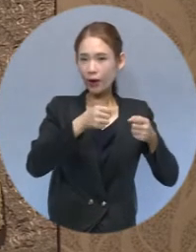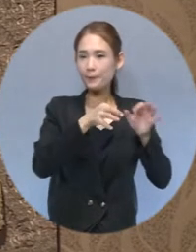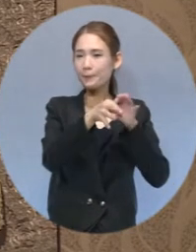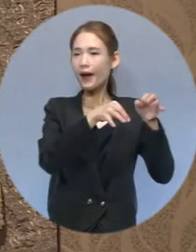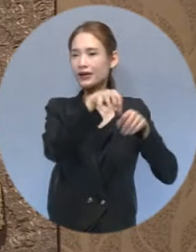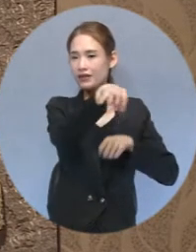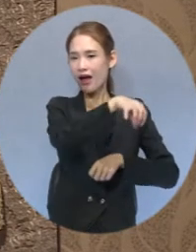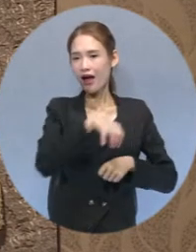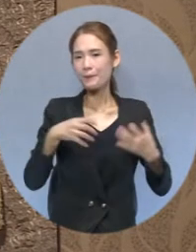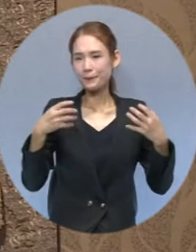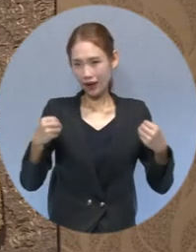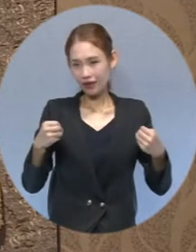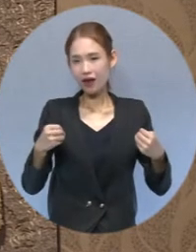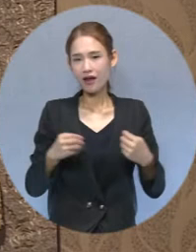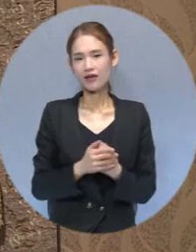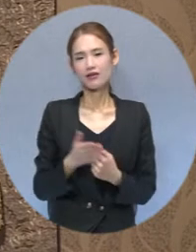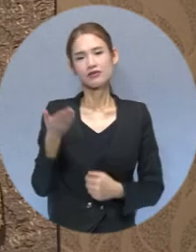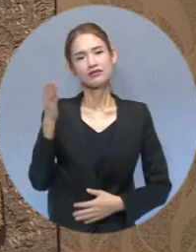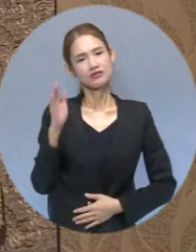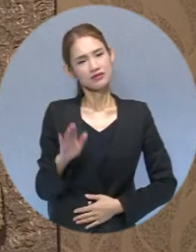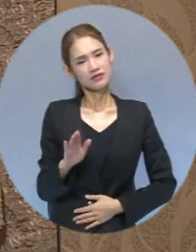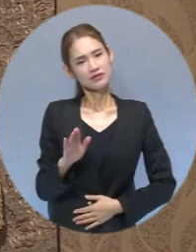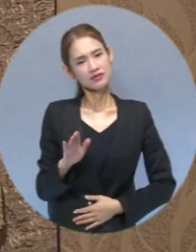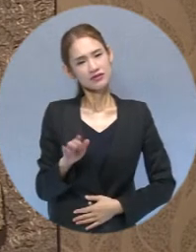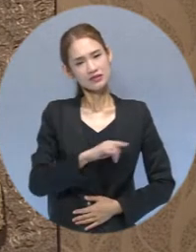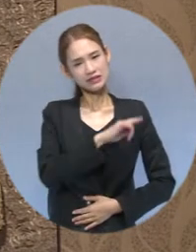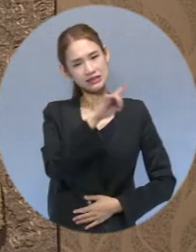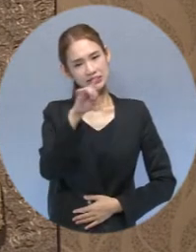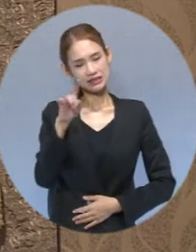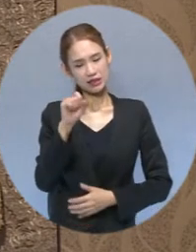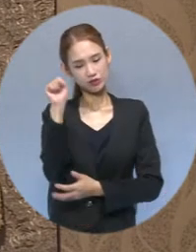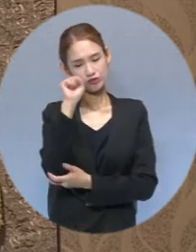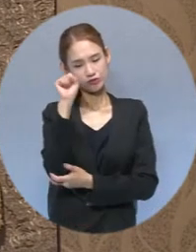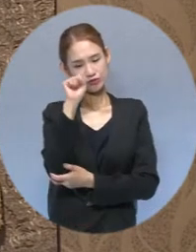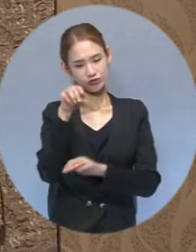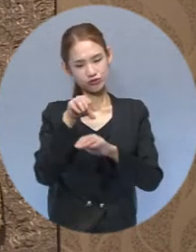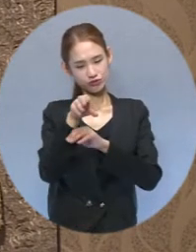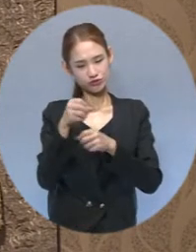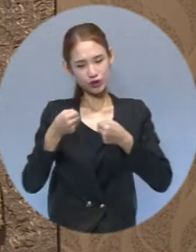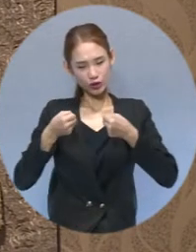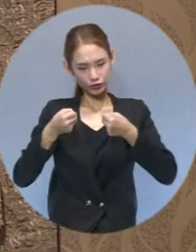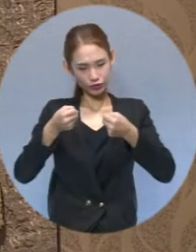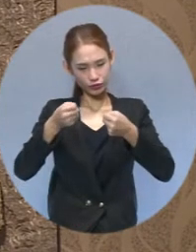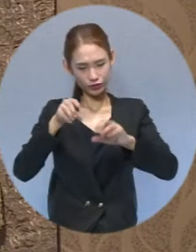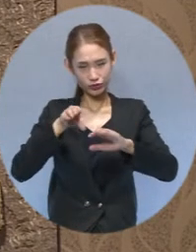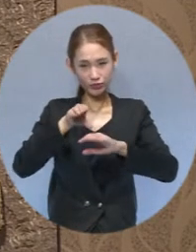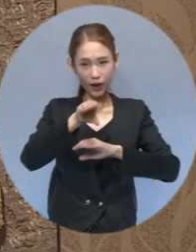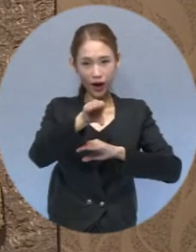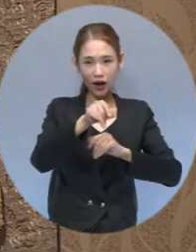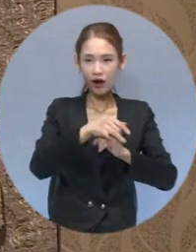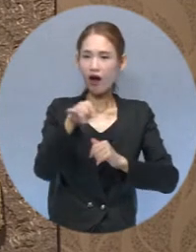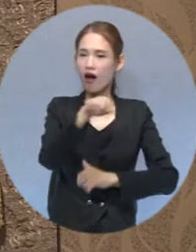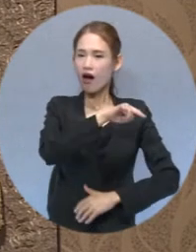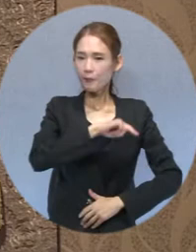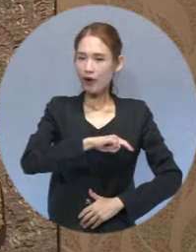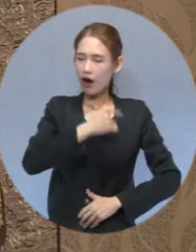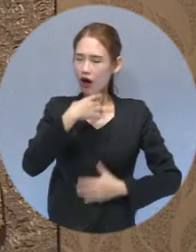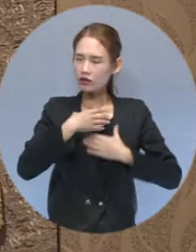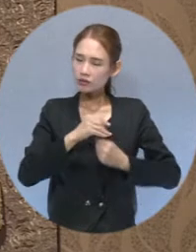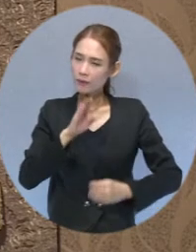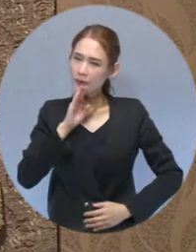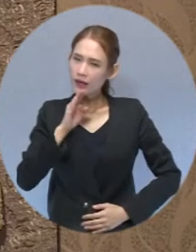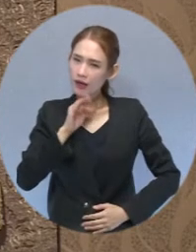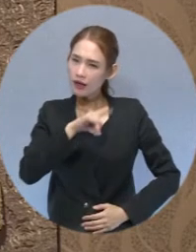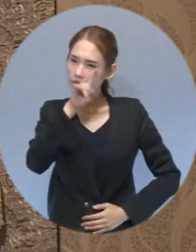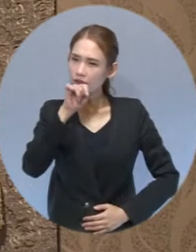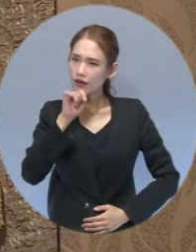그런데 과연 그 일대를 지나는 시민들의 안전은 담보가 됐는가? 그런 담보 없이 편하게